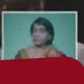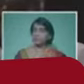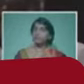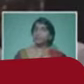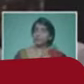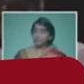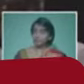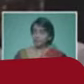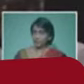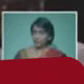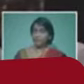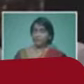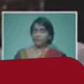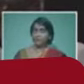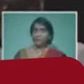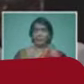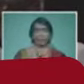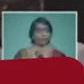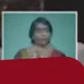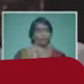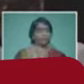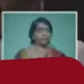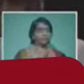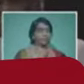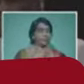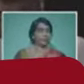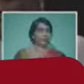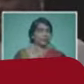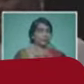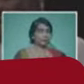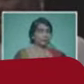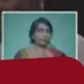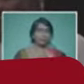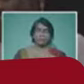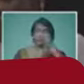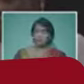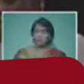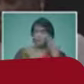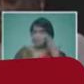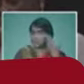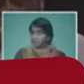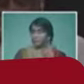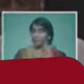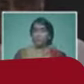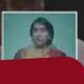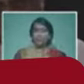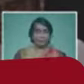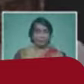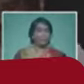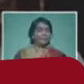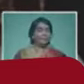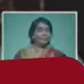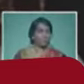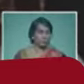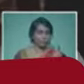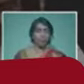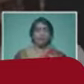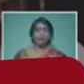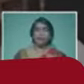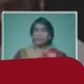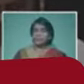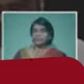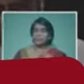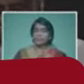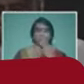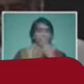මම මේ වෙනුවටත් මේ වැඩසටහන ආරම්භ කළා තිනවා අමාත්‍ය මණ්ඩල සංදේශයේ මේ සවුන්දට යනවා ඒ අතරතුර අපි ආරම්භ කළා අපේ රටේ